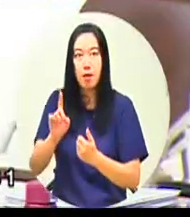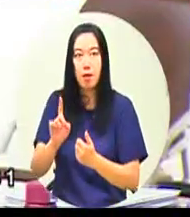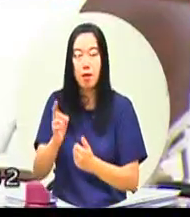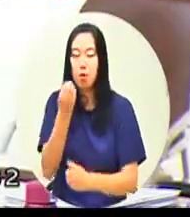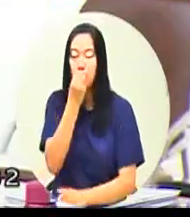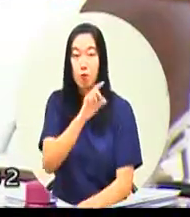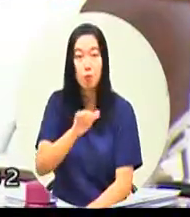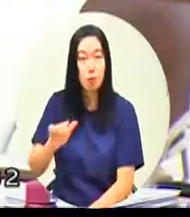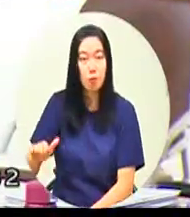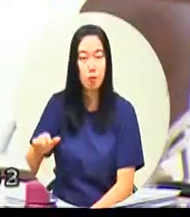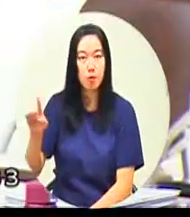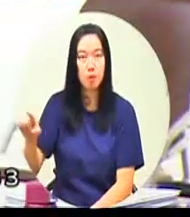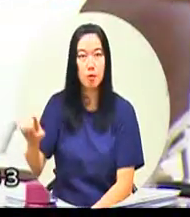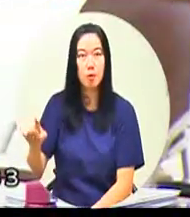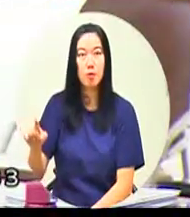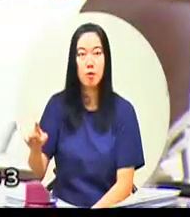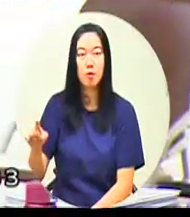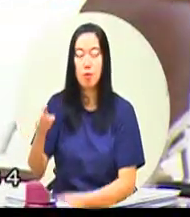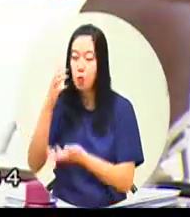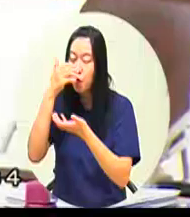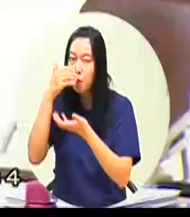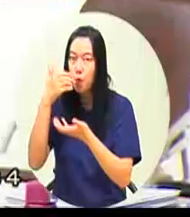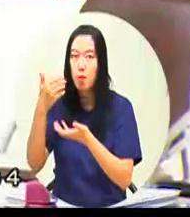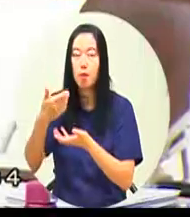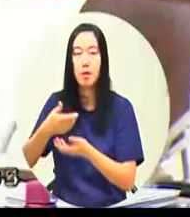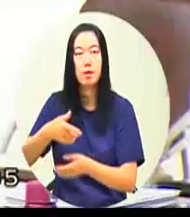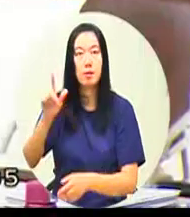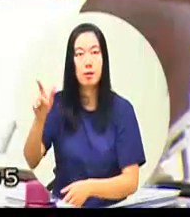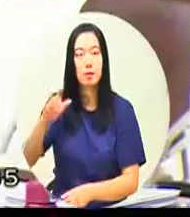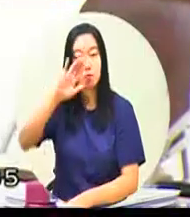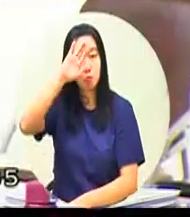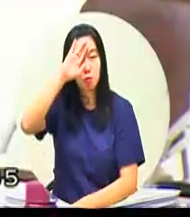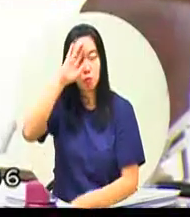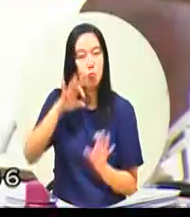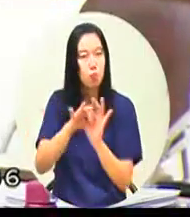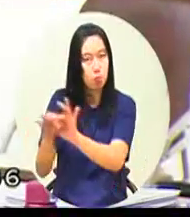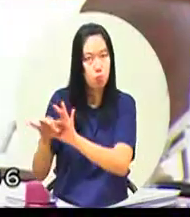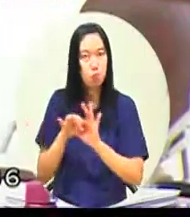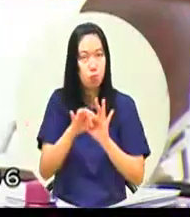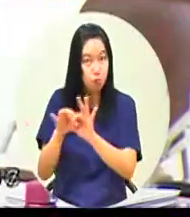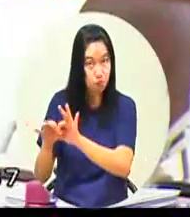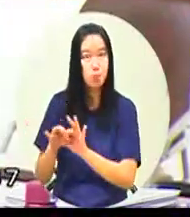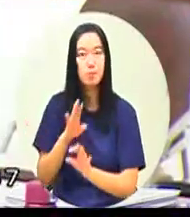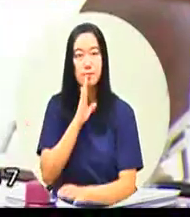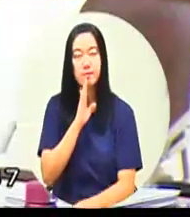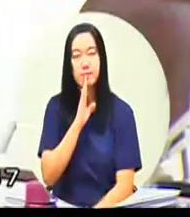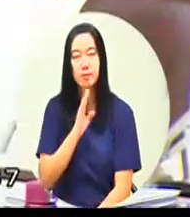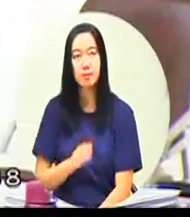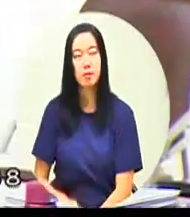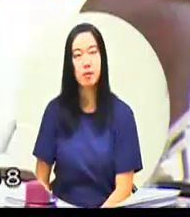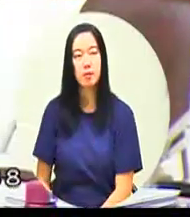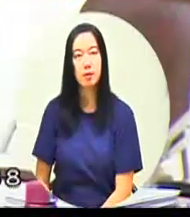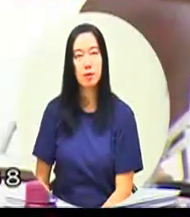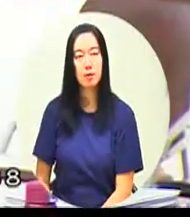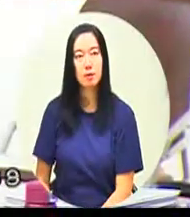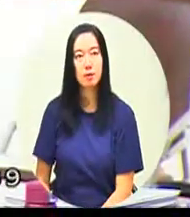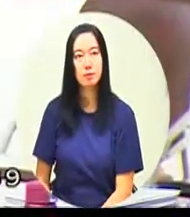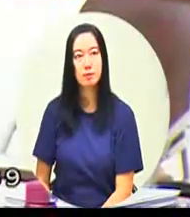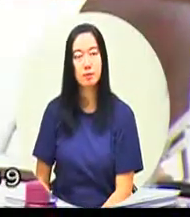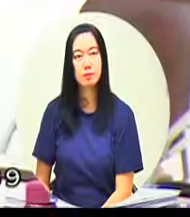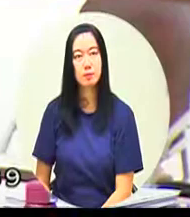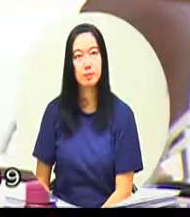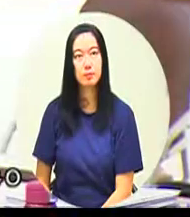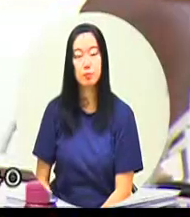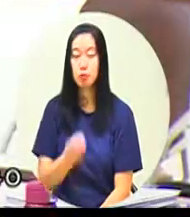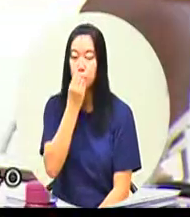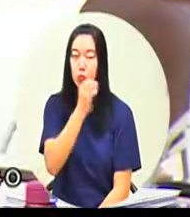跟饮食跟疾病是有极重要的关联性，所以食物